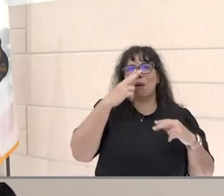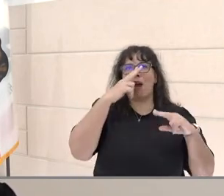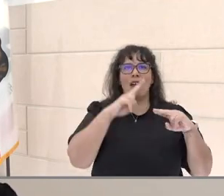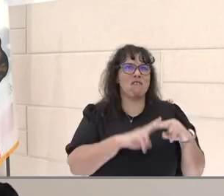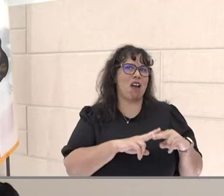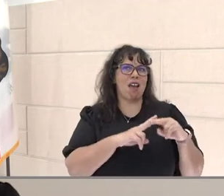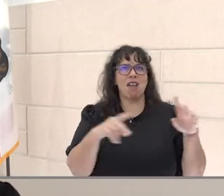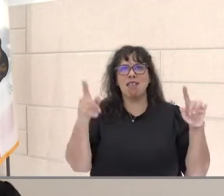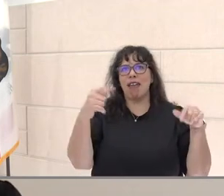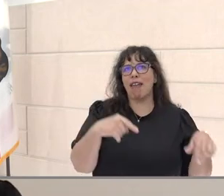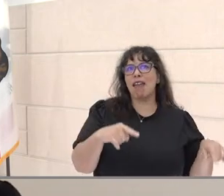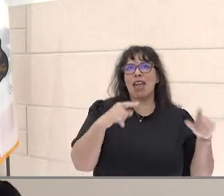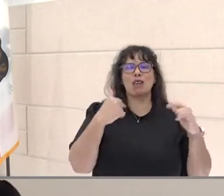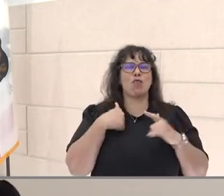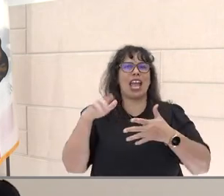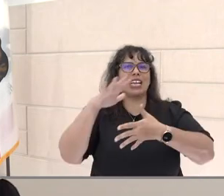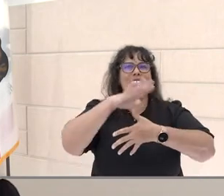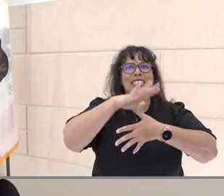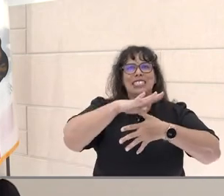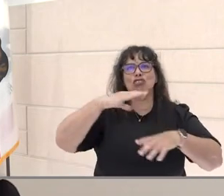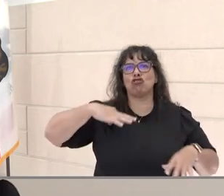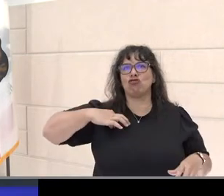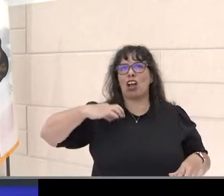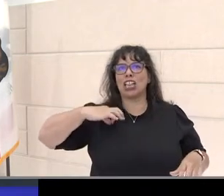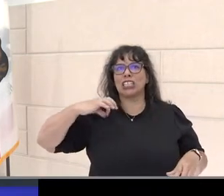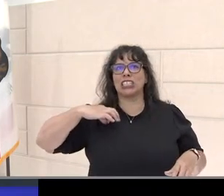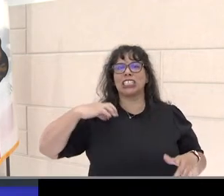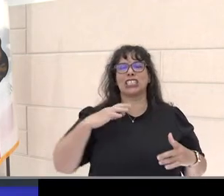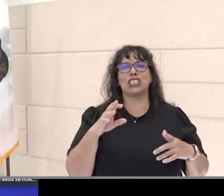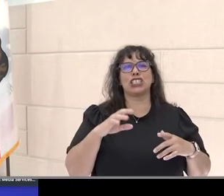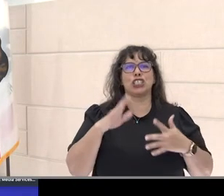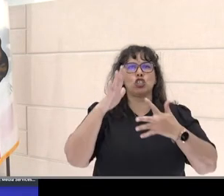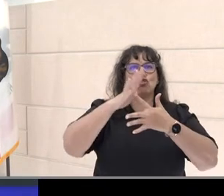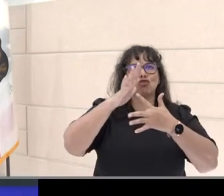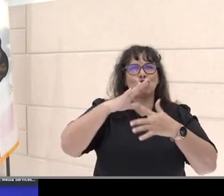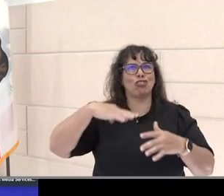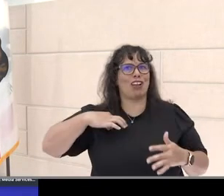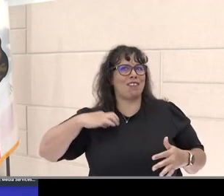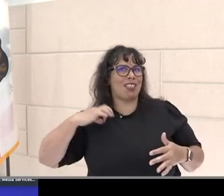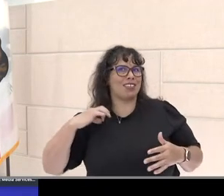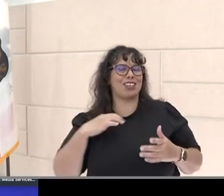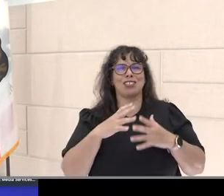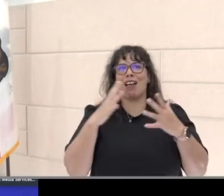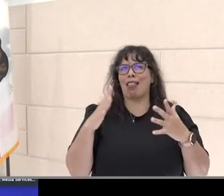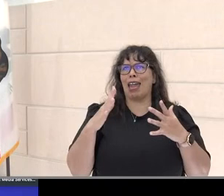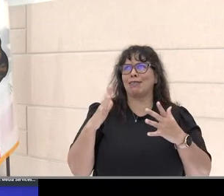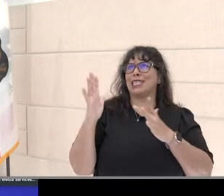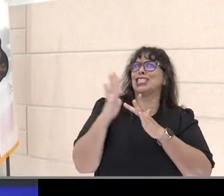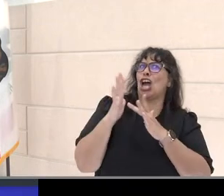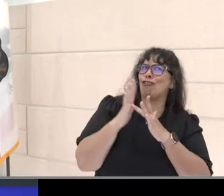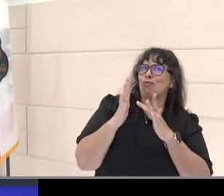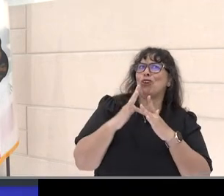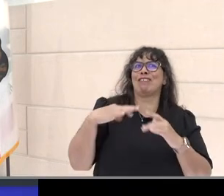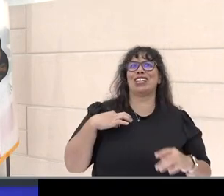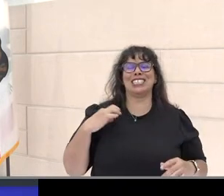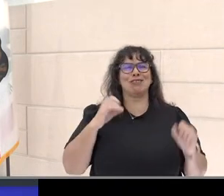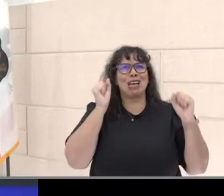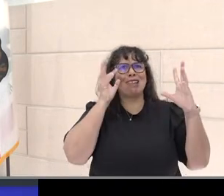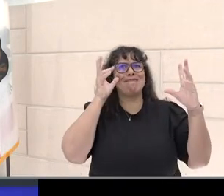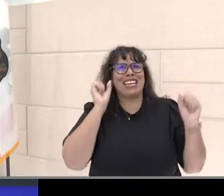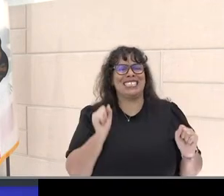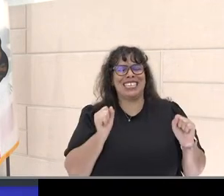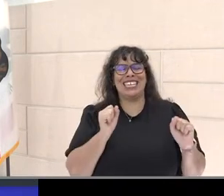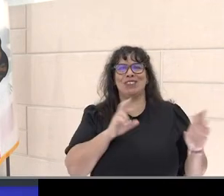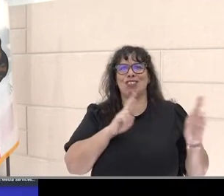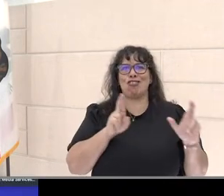ะหายนเปได้สะโจตลับโจเรียนไว้นั่นคือทายยังหาเอาสถ